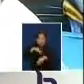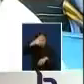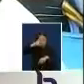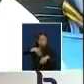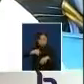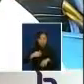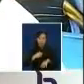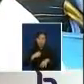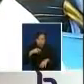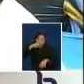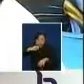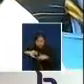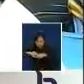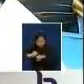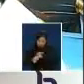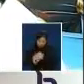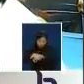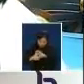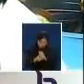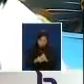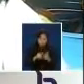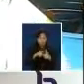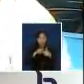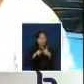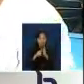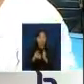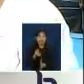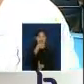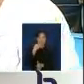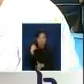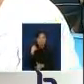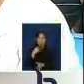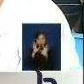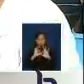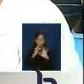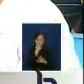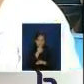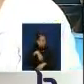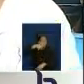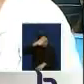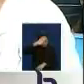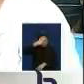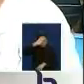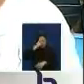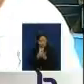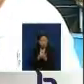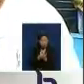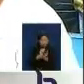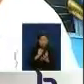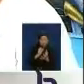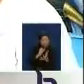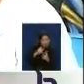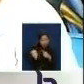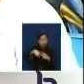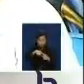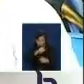ข้นะคะแล้วก็ถ้าเกิดเขามีอาการสำคัญมากค่ะเช่นไข้แล้วมีการชักๆเกร็งๆเนี่ยนะคะอย่างนี้ต้องรีบไปพบหมอหรือว่าอาเจีย